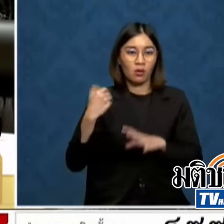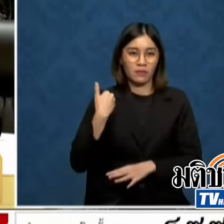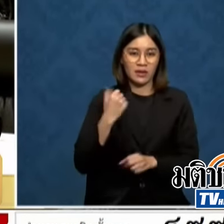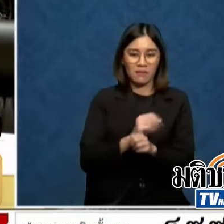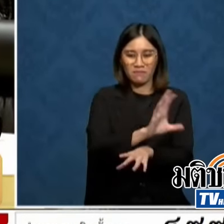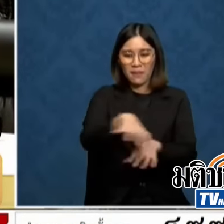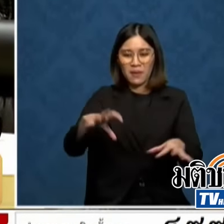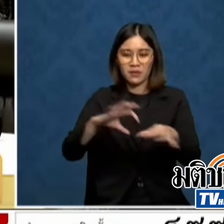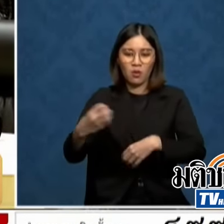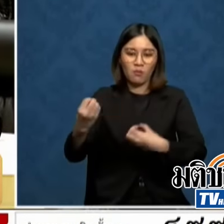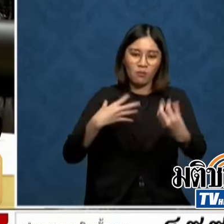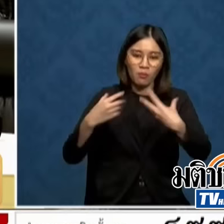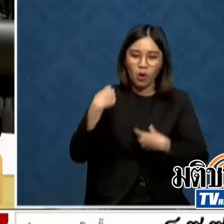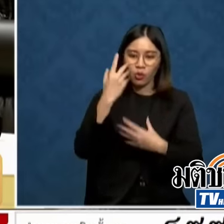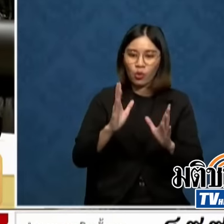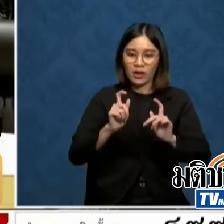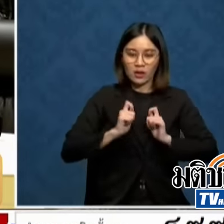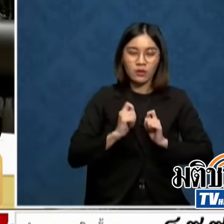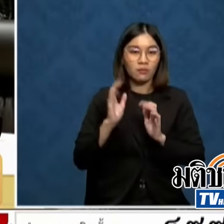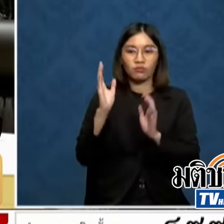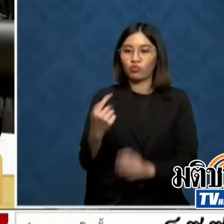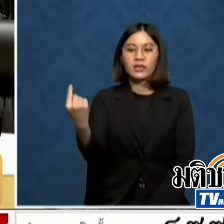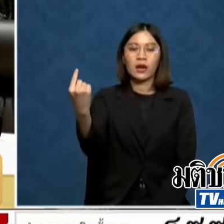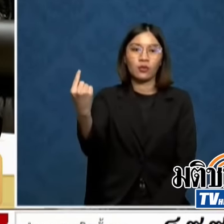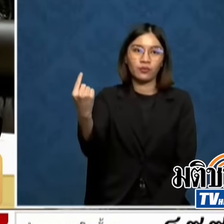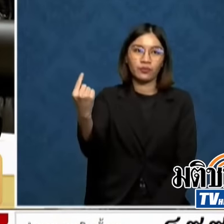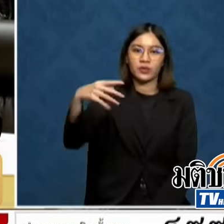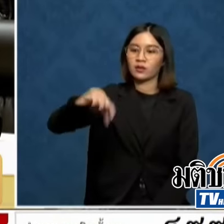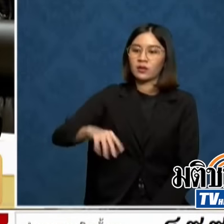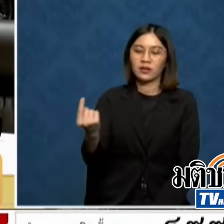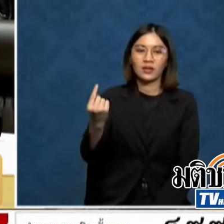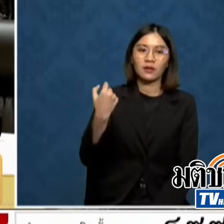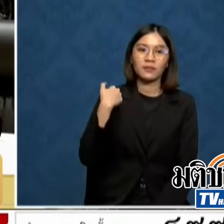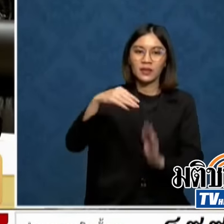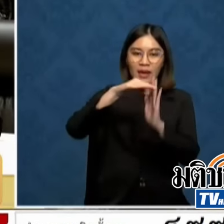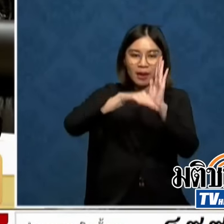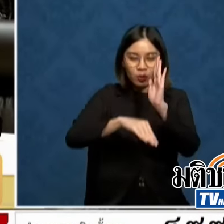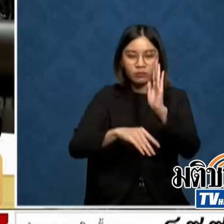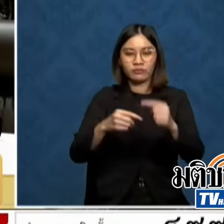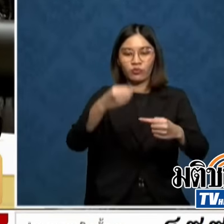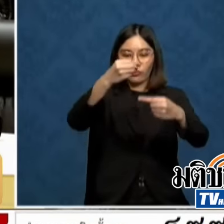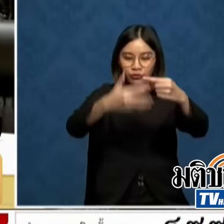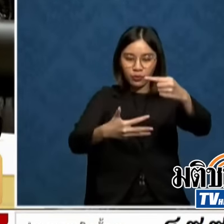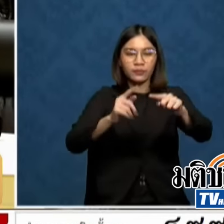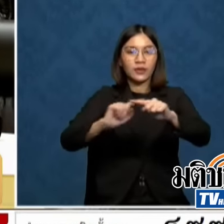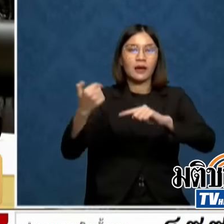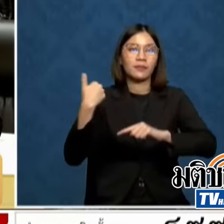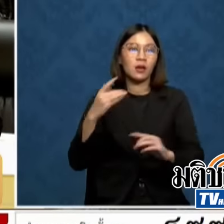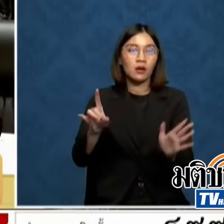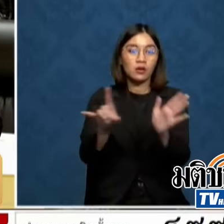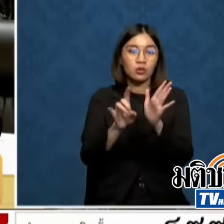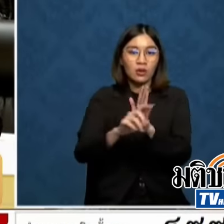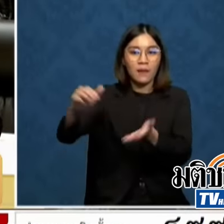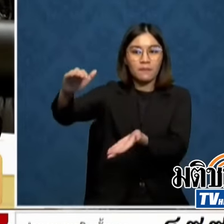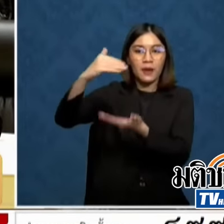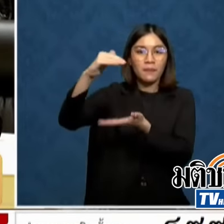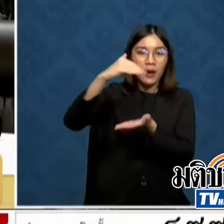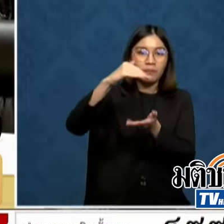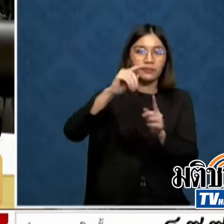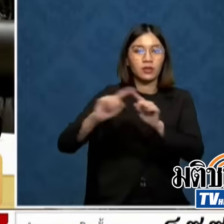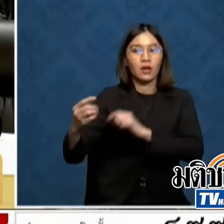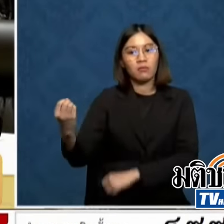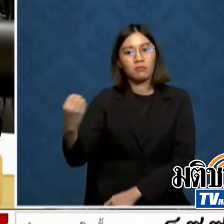งานที่เกี่ยวข้องบอกว่ามีผู้รับอนุญาตเพียงรายเดียวมีเงื่อนไข1 2 3 4 5และสุดท้ายการนำเข้า